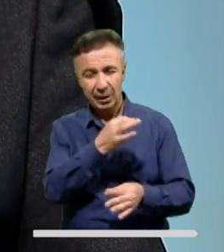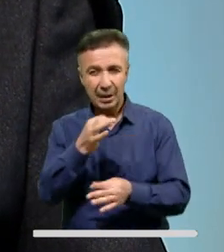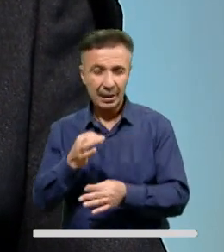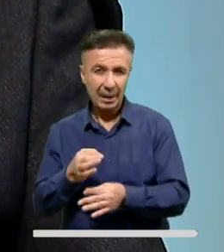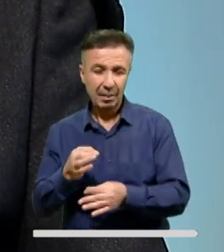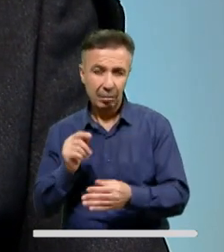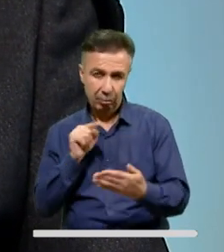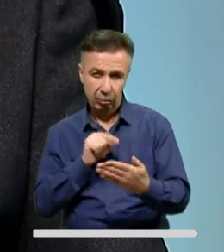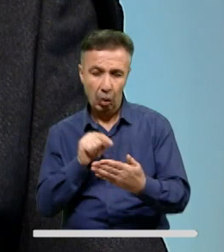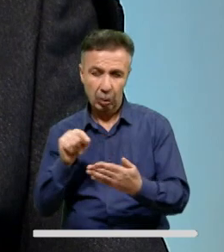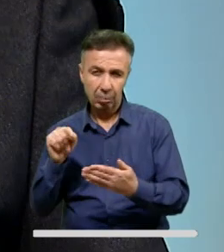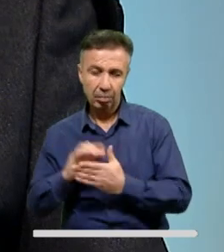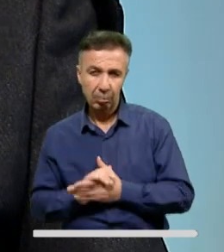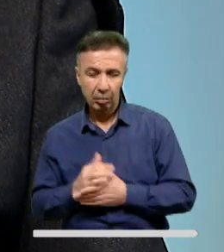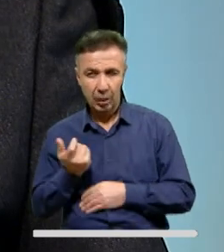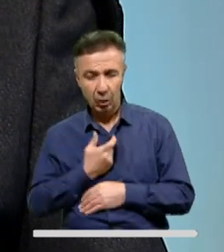imlası yani